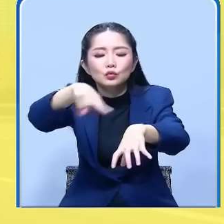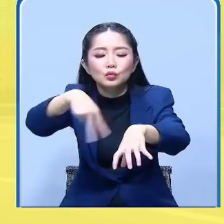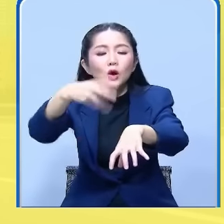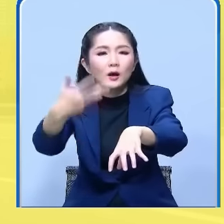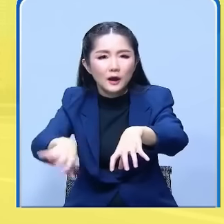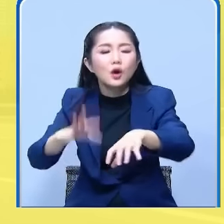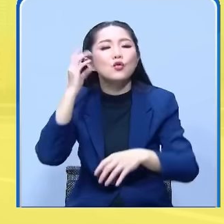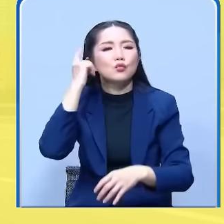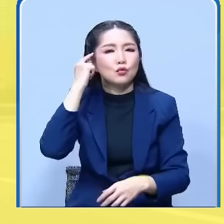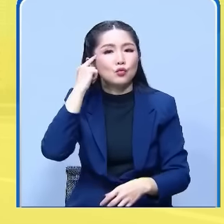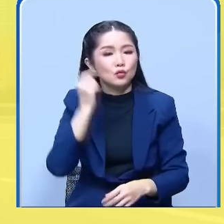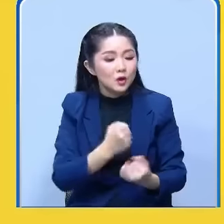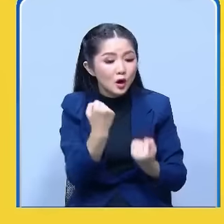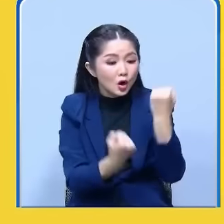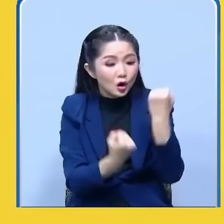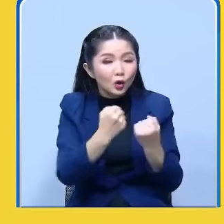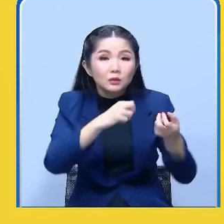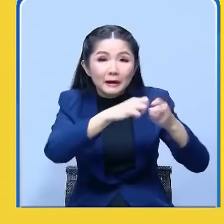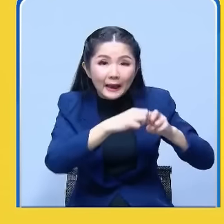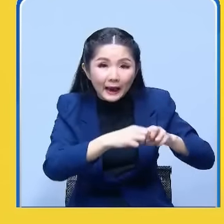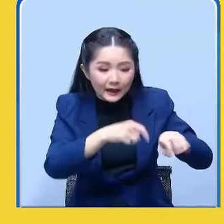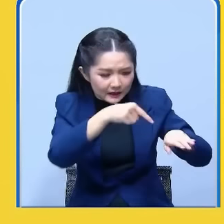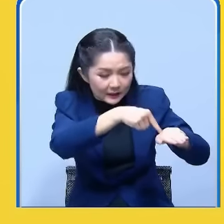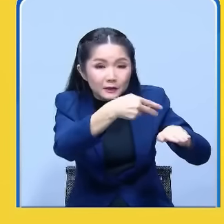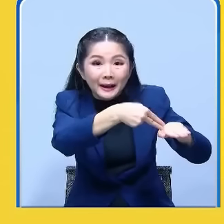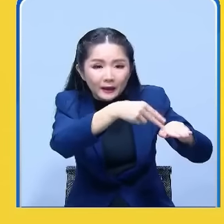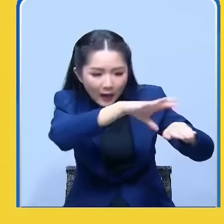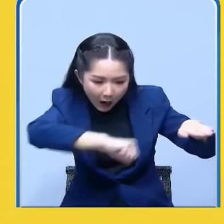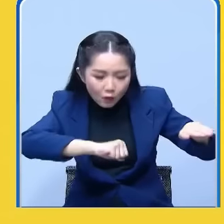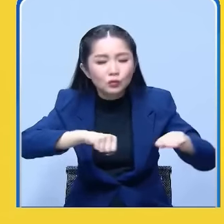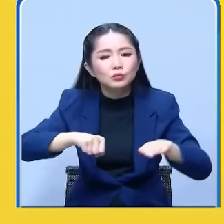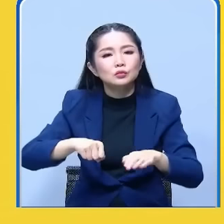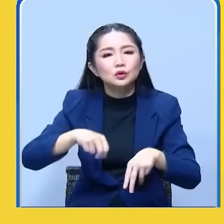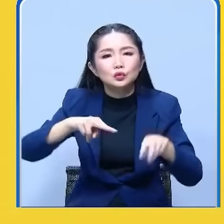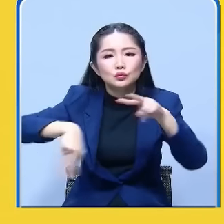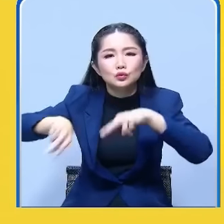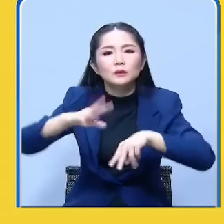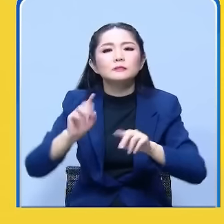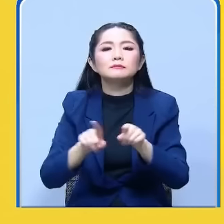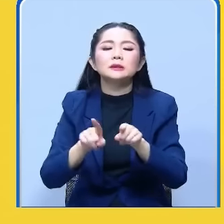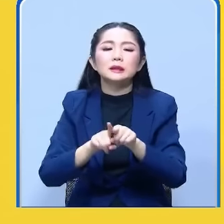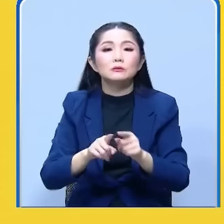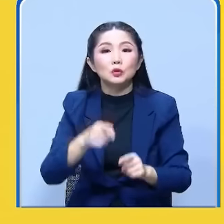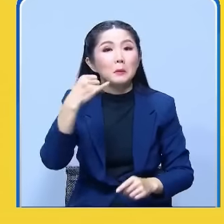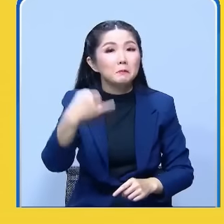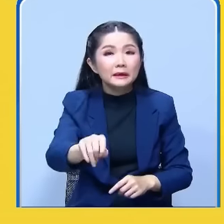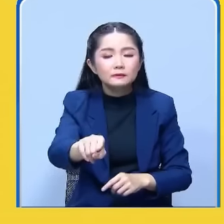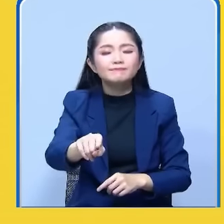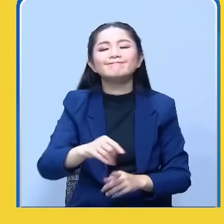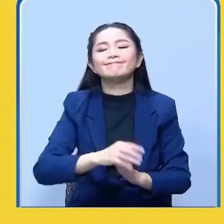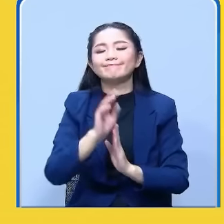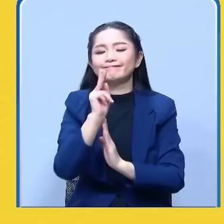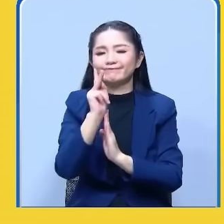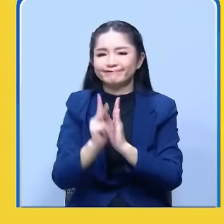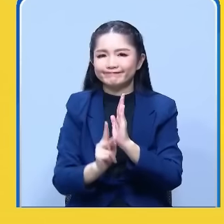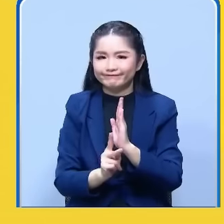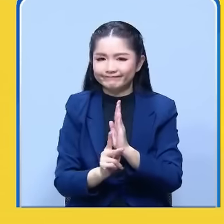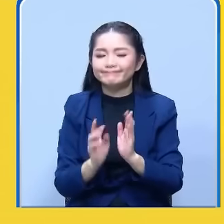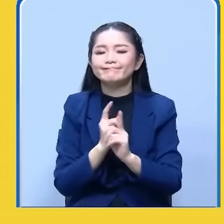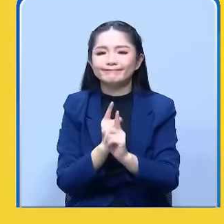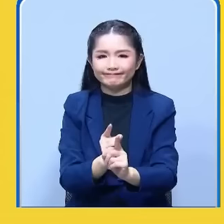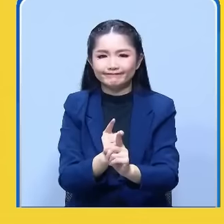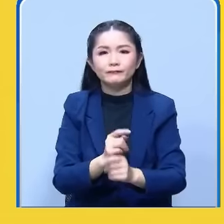และถ้าหากว่าพบข้อผิดปกติเดี๋ยวจะมีการแจ้งความดำเนินคดีกันด้วยนะคะนี่เป็นเรื่องเป็นราวกันขึ้นมาเลยนะ